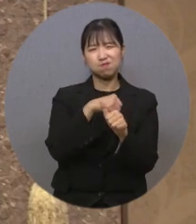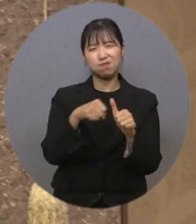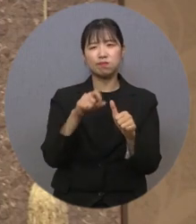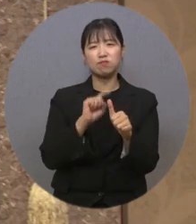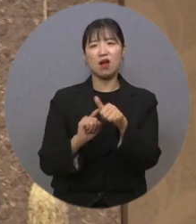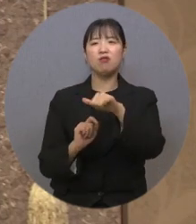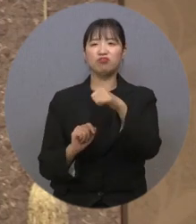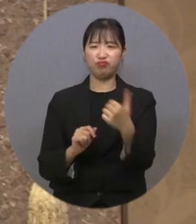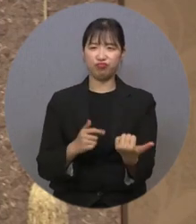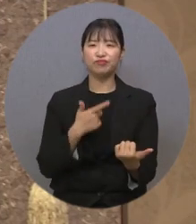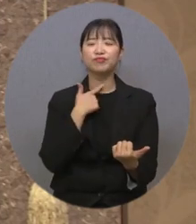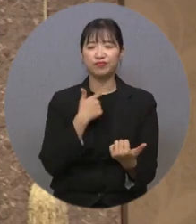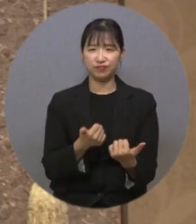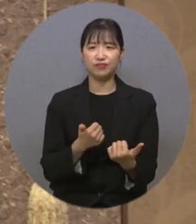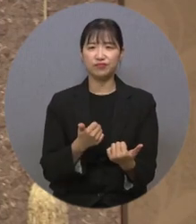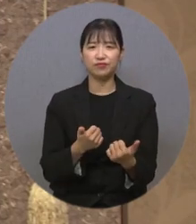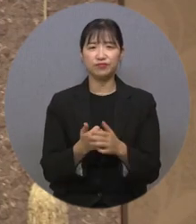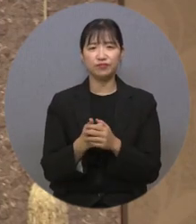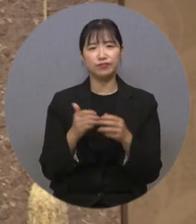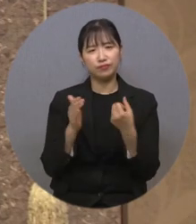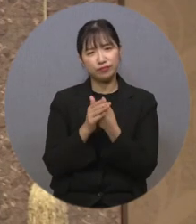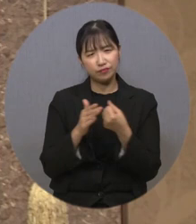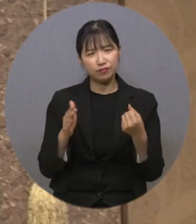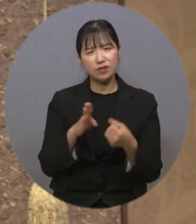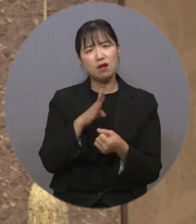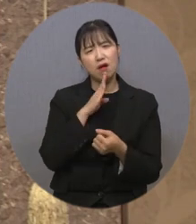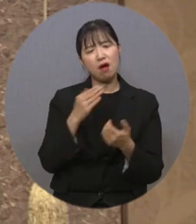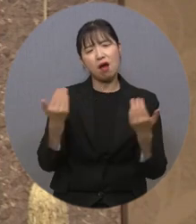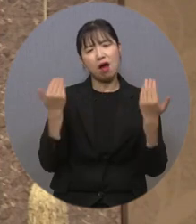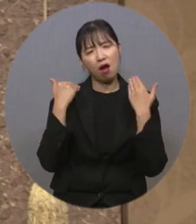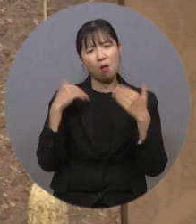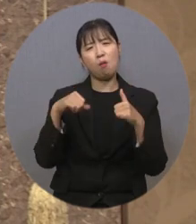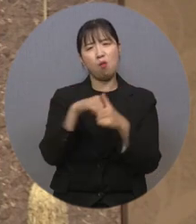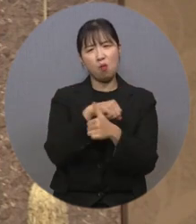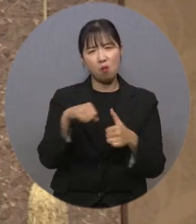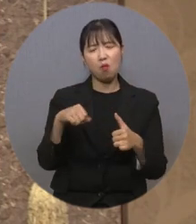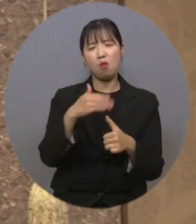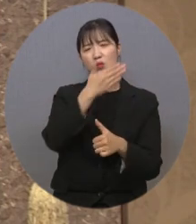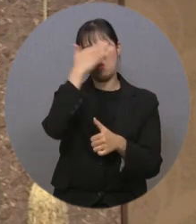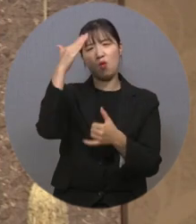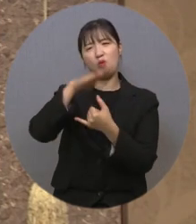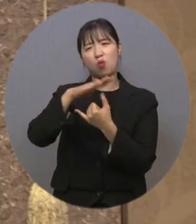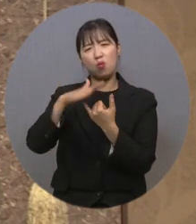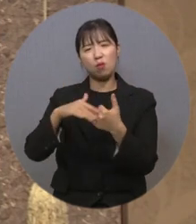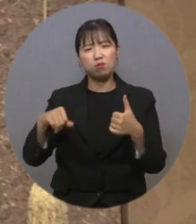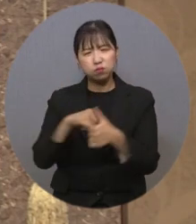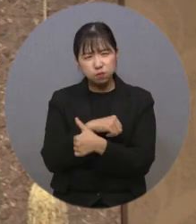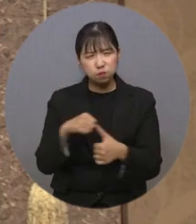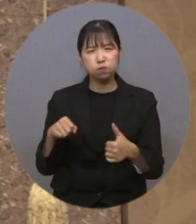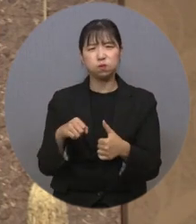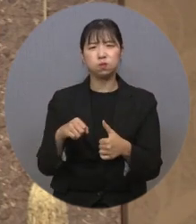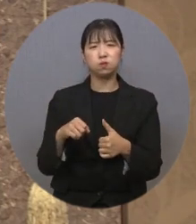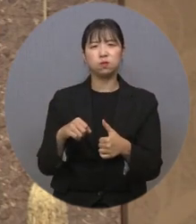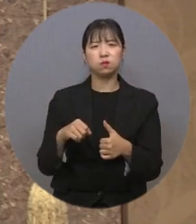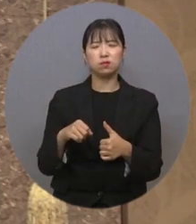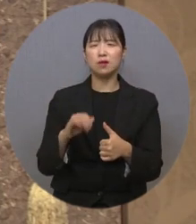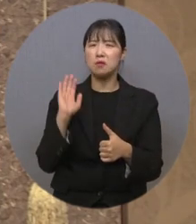가장이 죽은 적이 있어요. 네. 그래서 이거 정말 그 학교 폭력, 청소년 폭력, 요즘